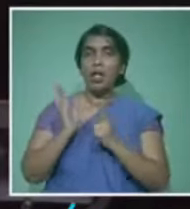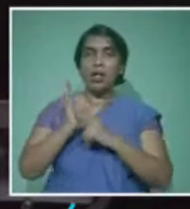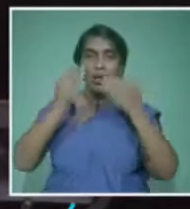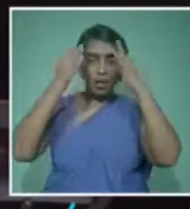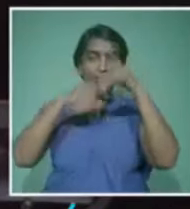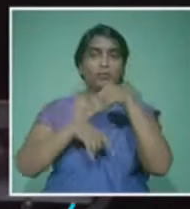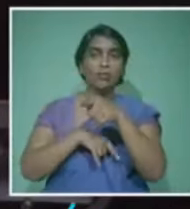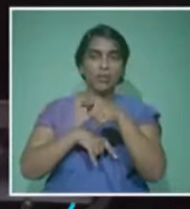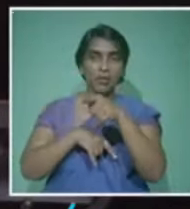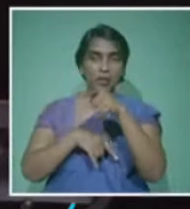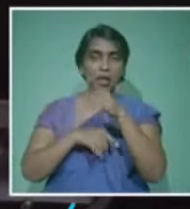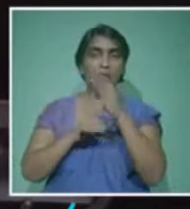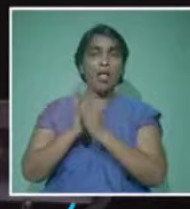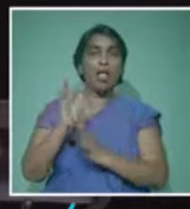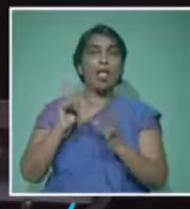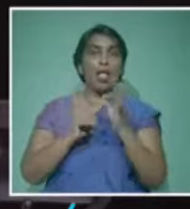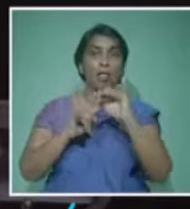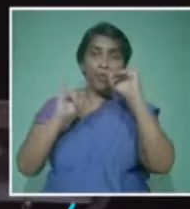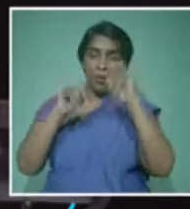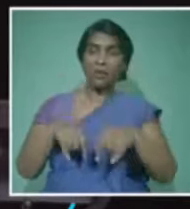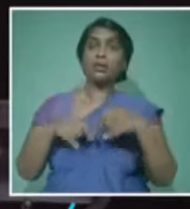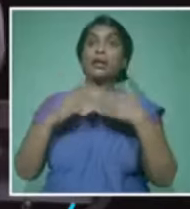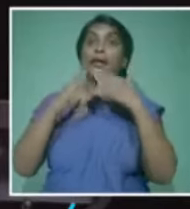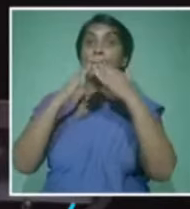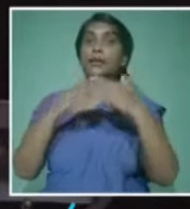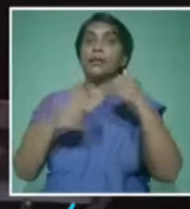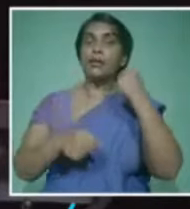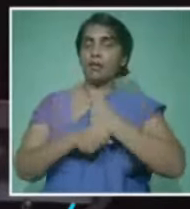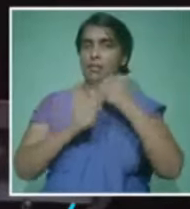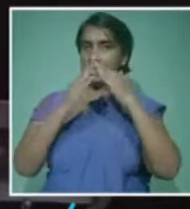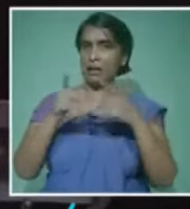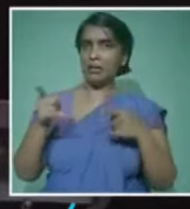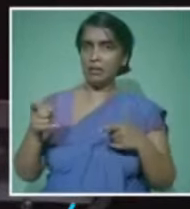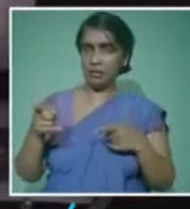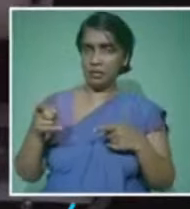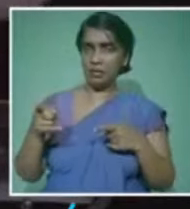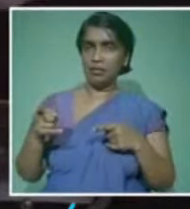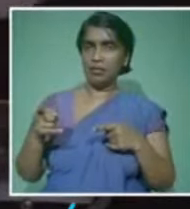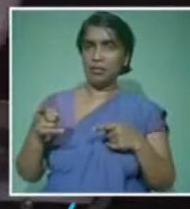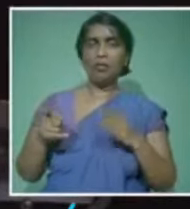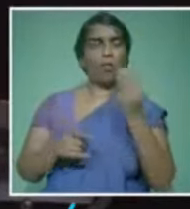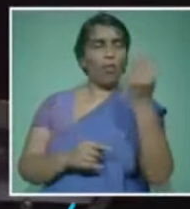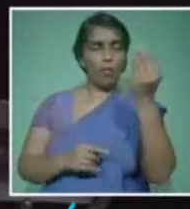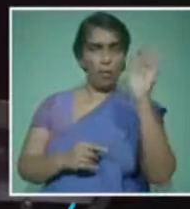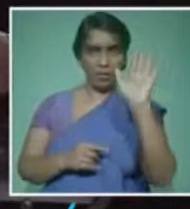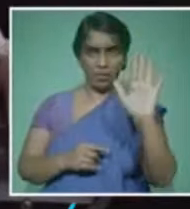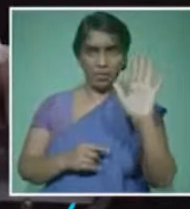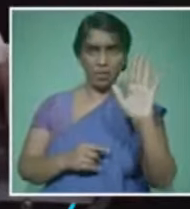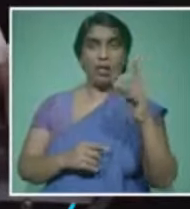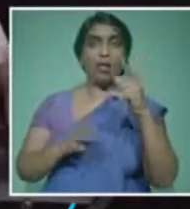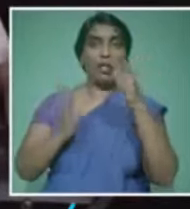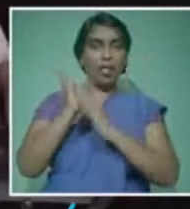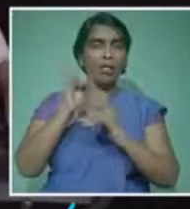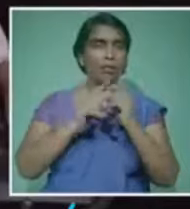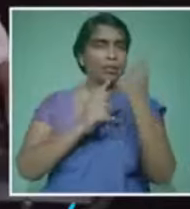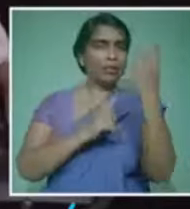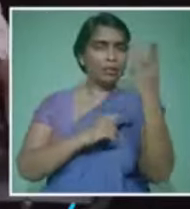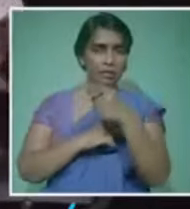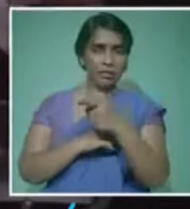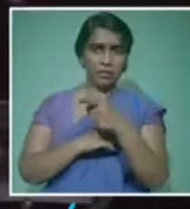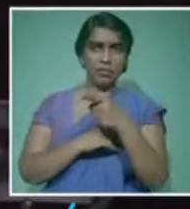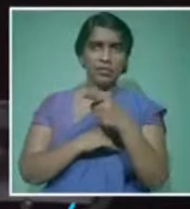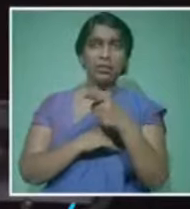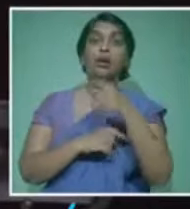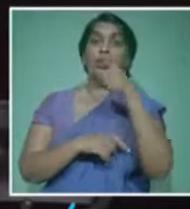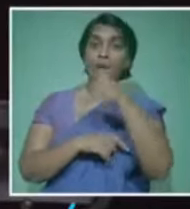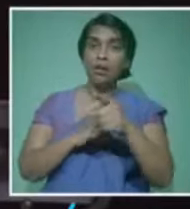රාජපක්ෂ මහත්තයතුමා ඉන්නවා අමතර තනතුර අතහැරලා තාම ඉන්නේ නිල නිවසේ හරිද බඩක් ඉන්න තව ඇමතිවරු ගන්නාවක් මං කියන්නම්